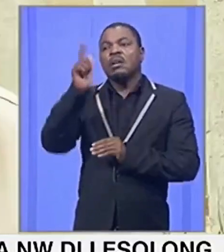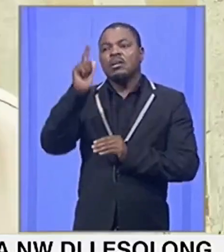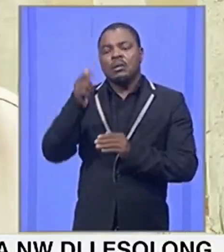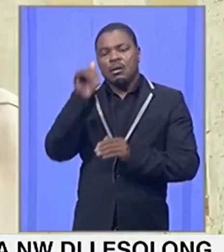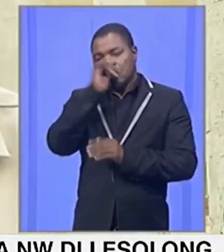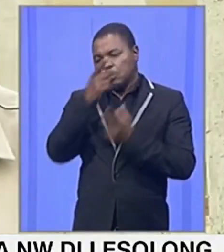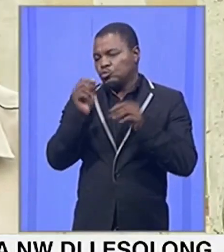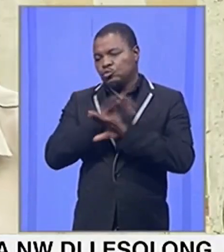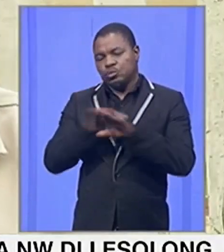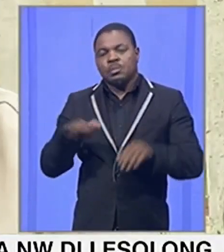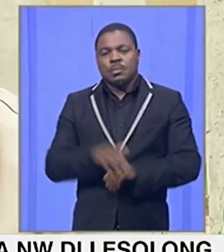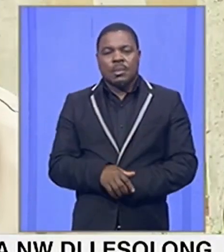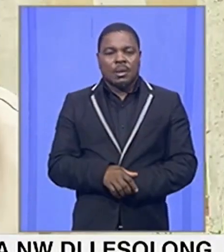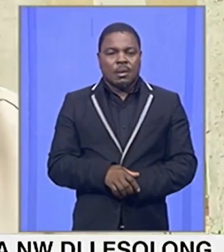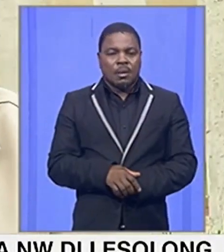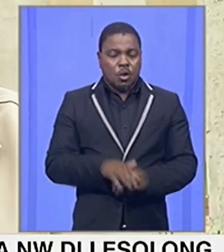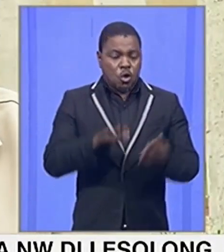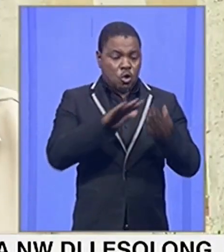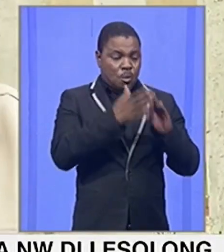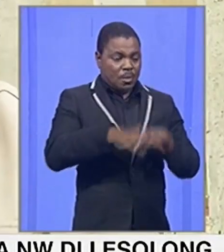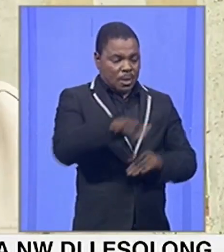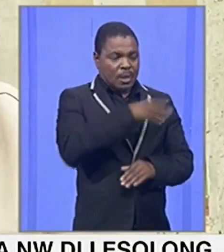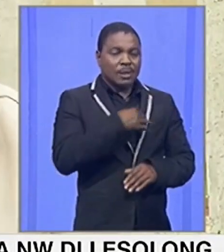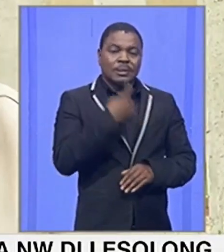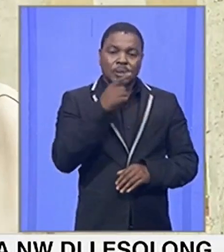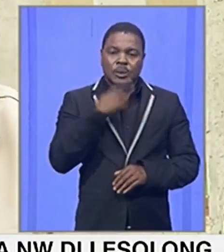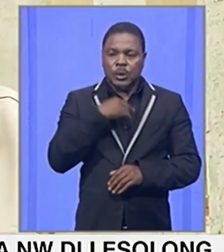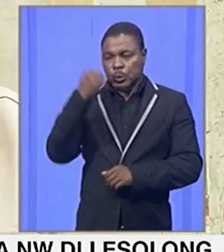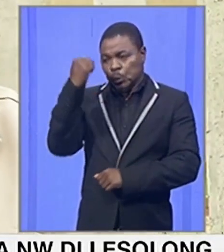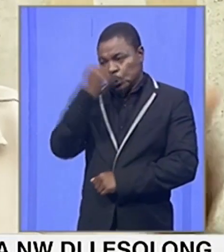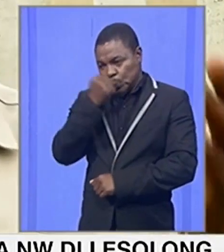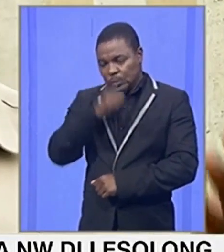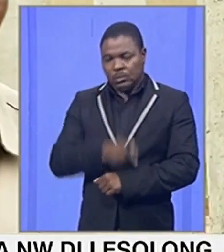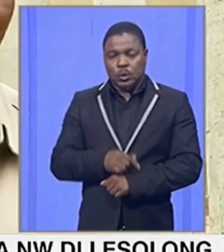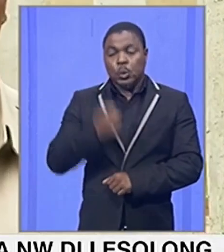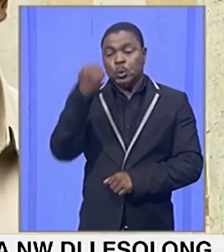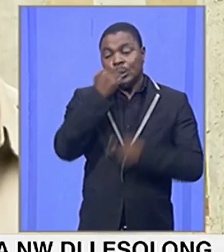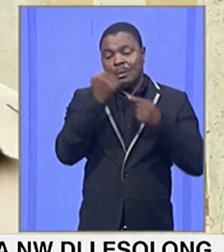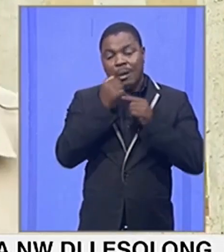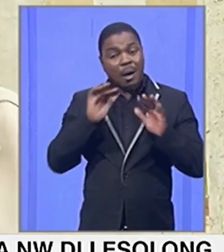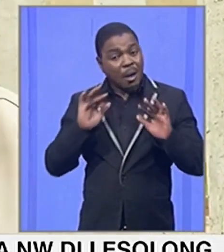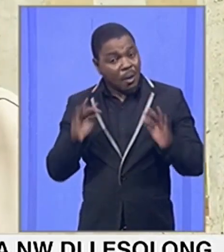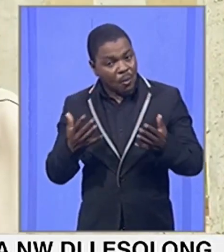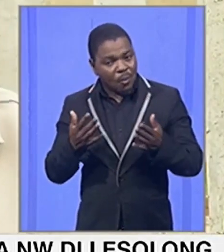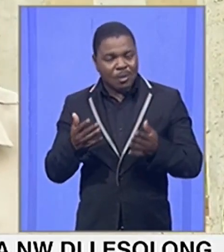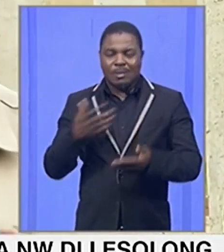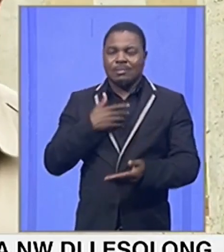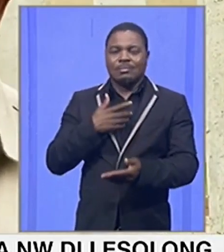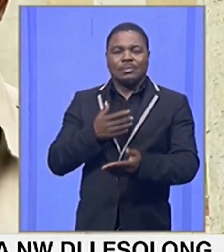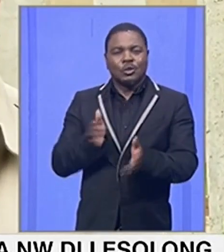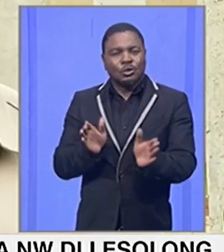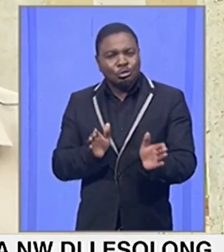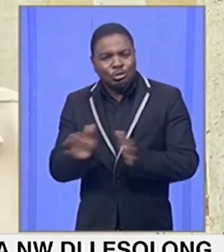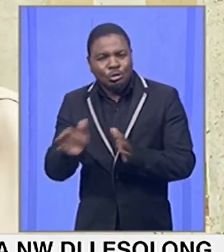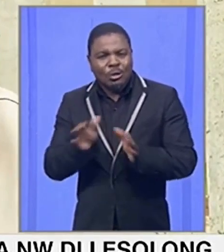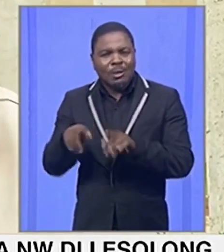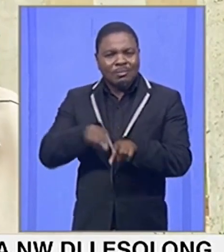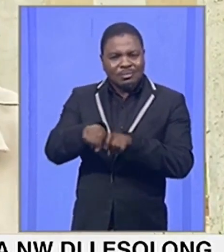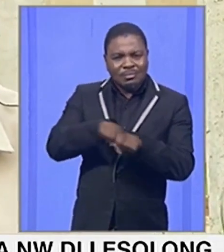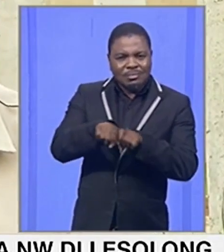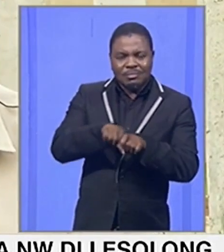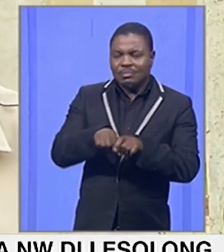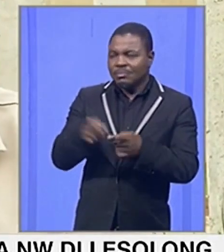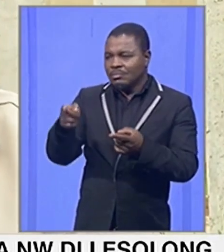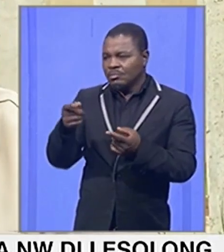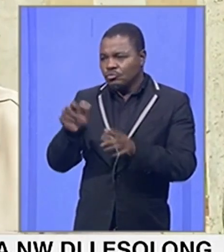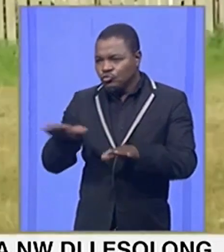molao. Re batla hore mo community ya rona re so gore so ga rona go re gone ho bula di soccer tournament re gurume malate ya re ba bontsheng